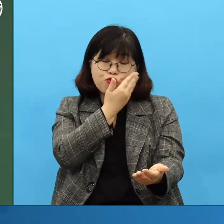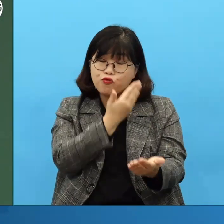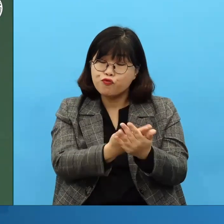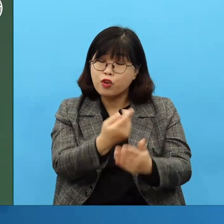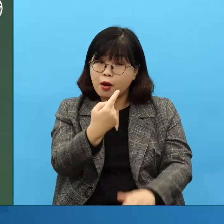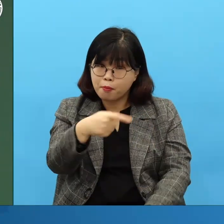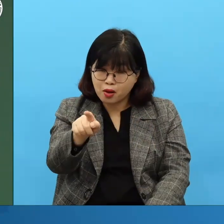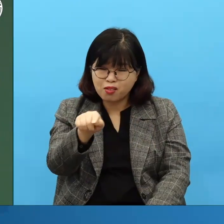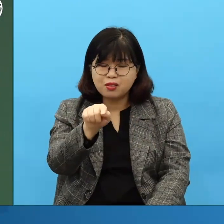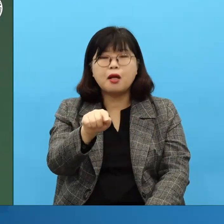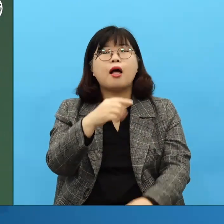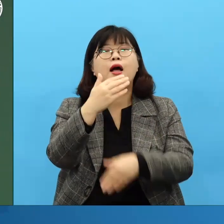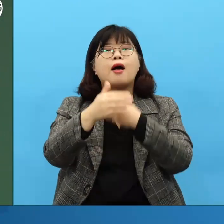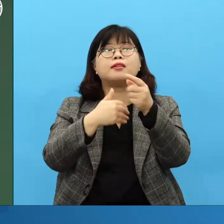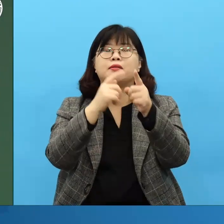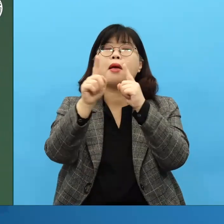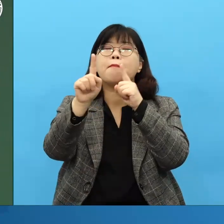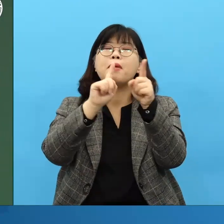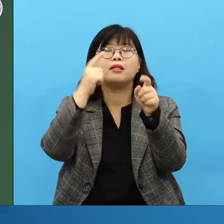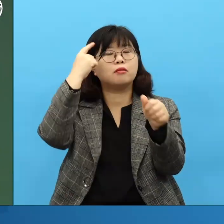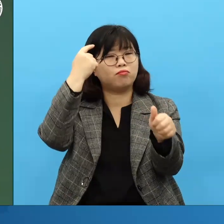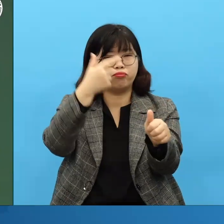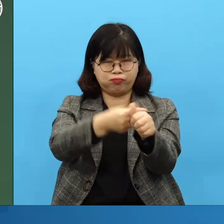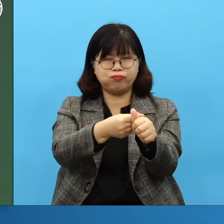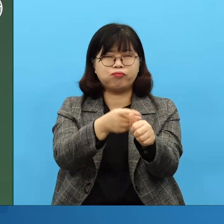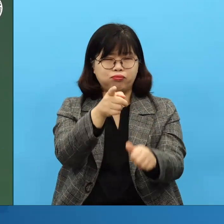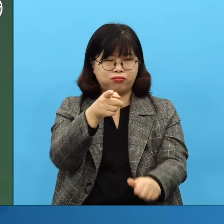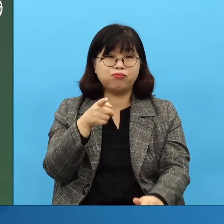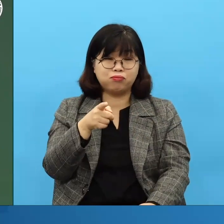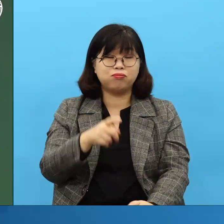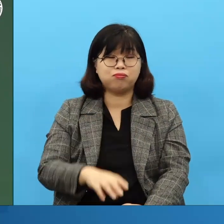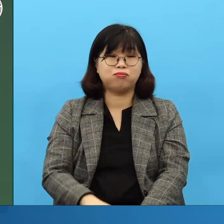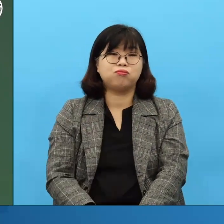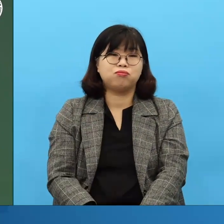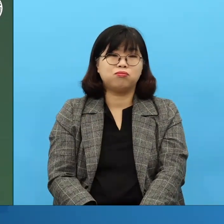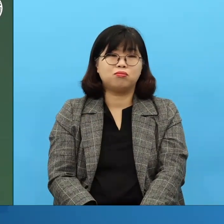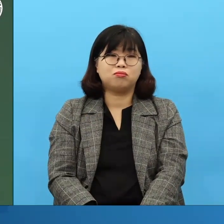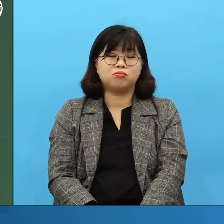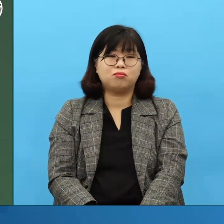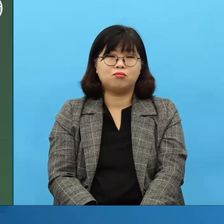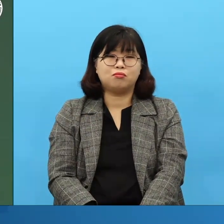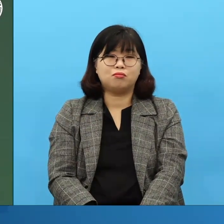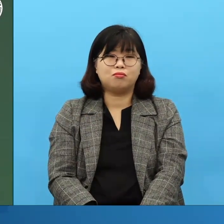our remnants. 어떤 말씀입니까? What kind of word?